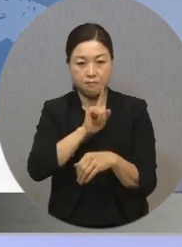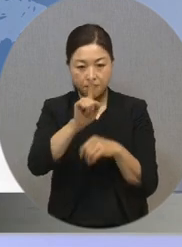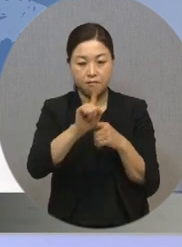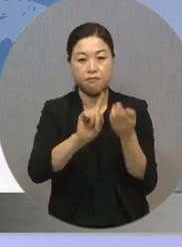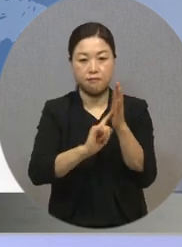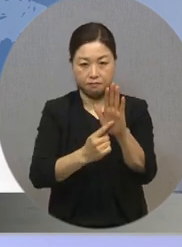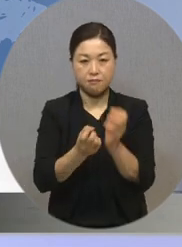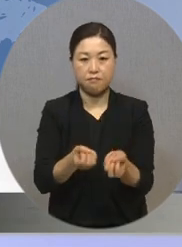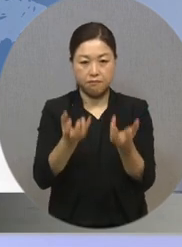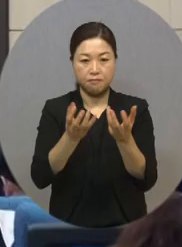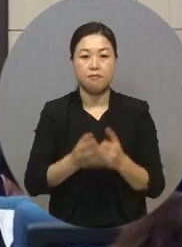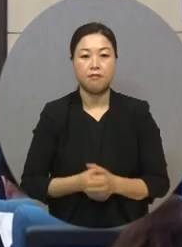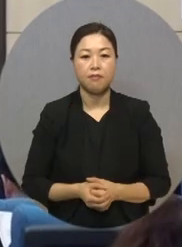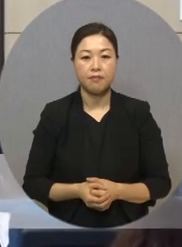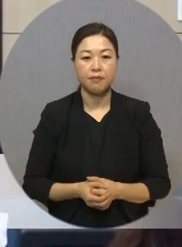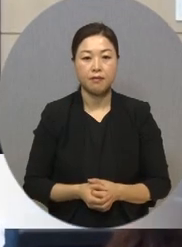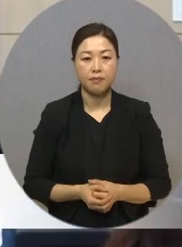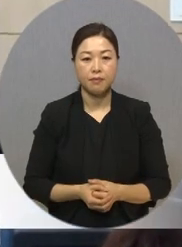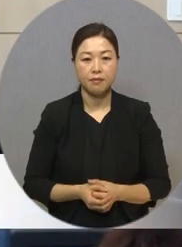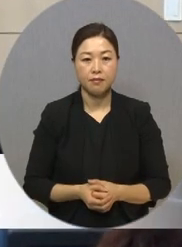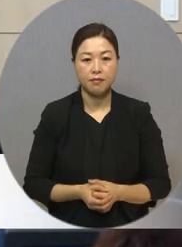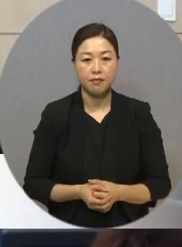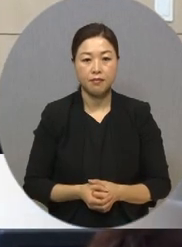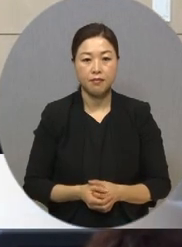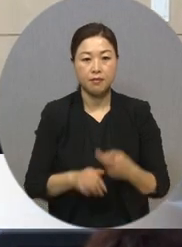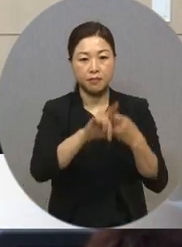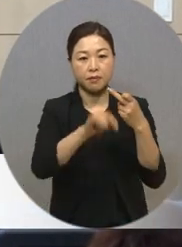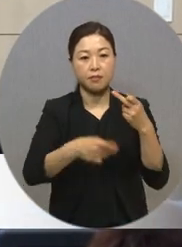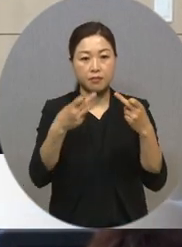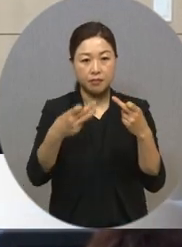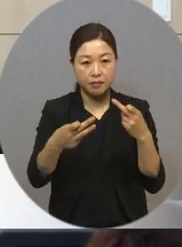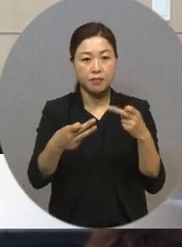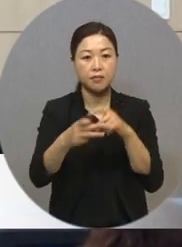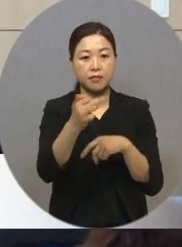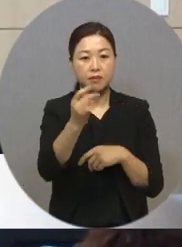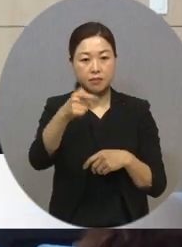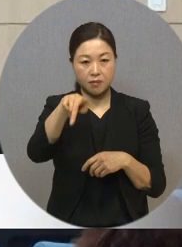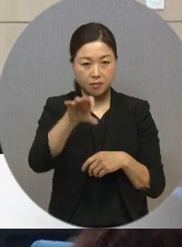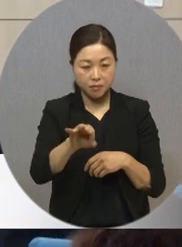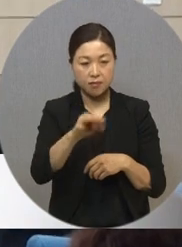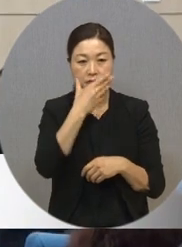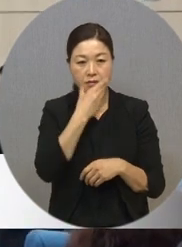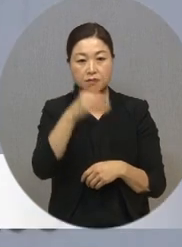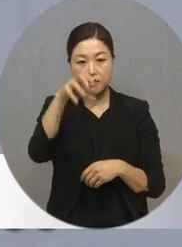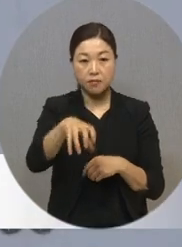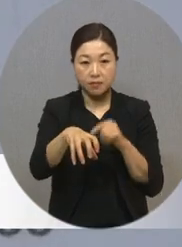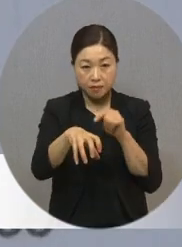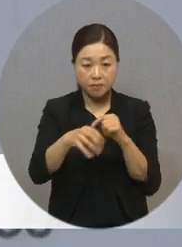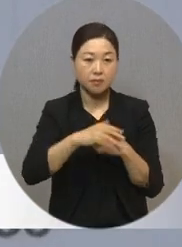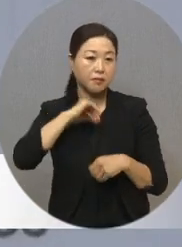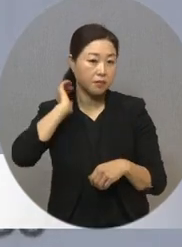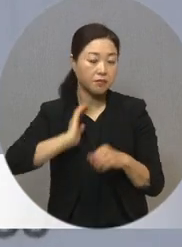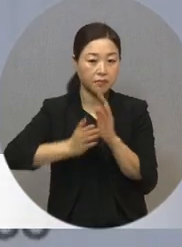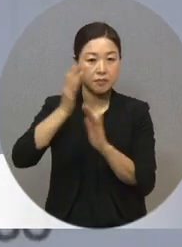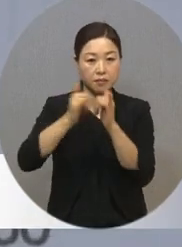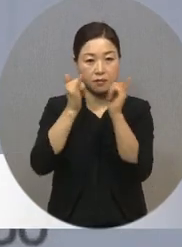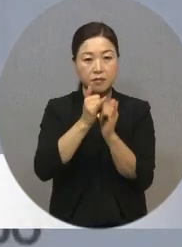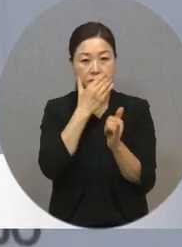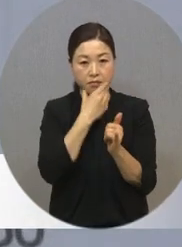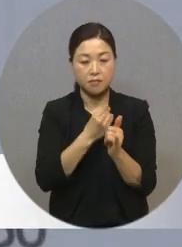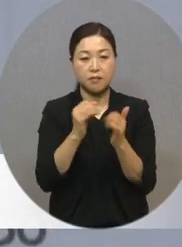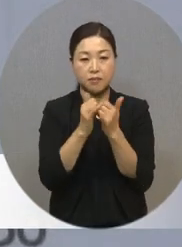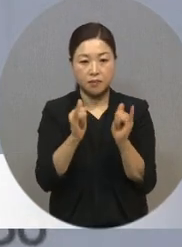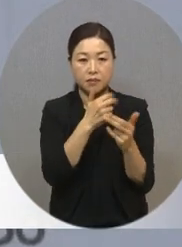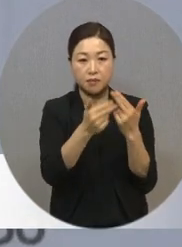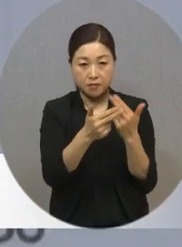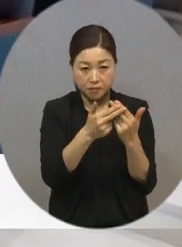정운성 기자입니다 지난 13일 의정부시 노양 종합 사회복지관 소강당에서 의정부시 사회복지사 협회의